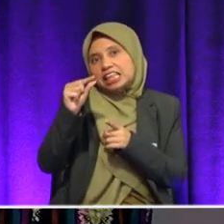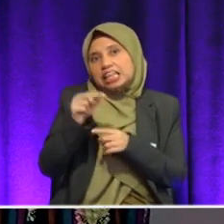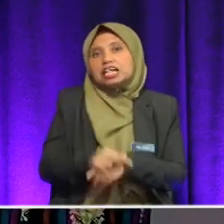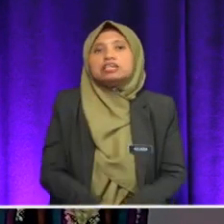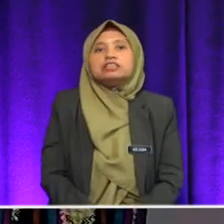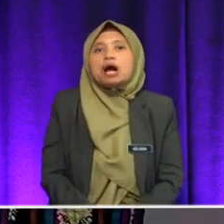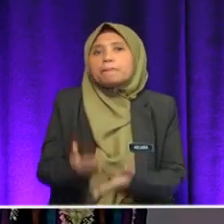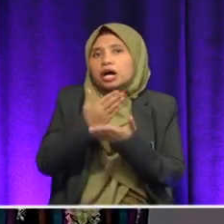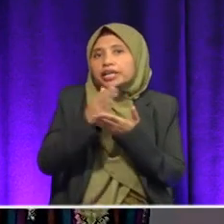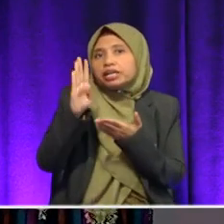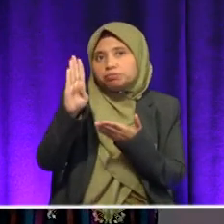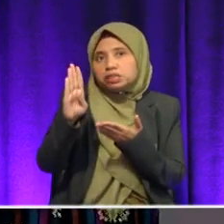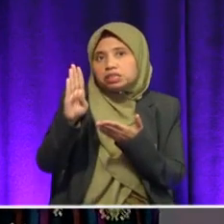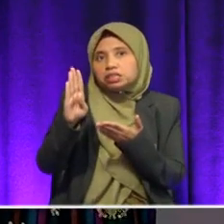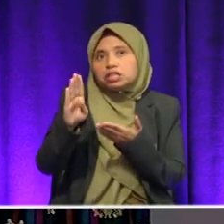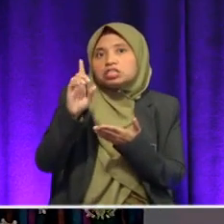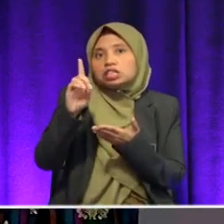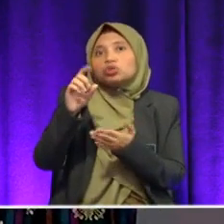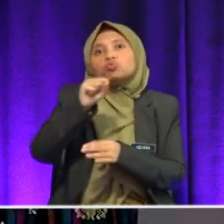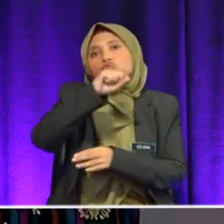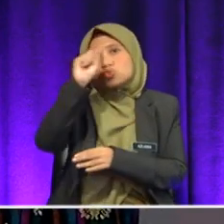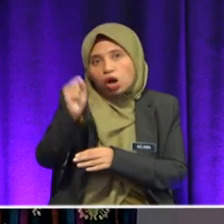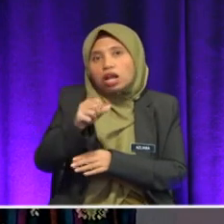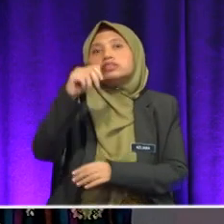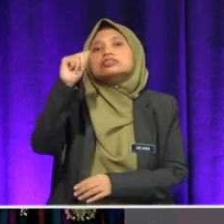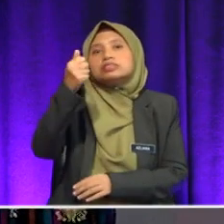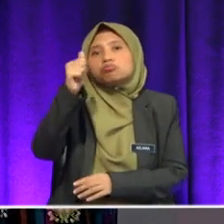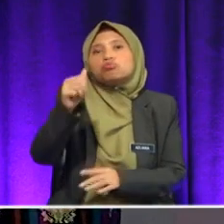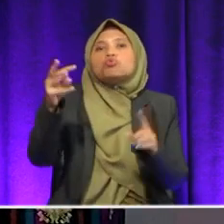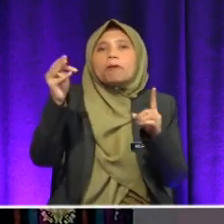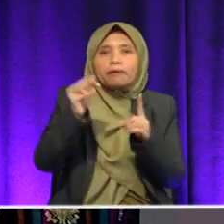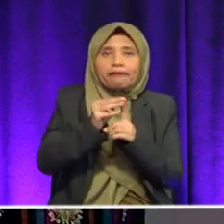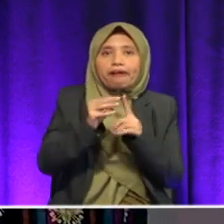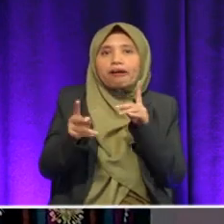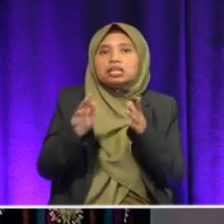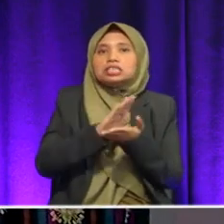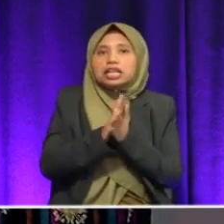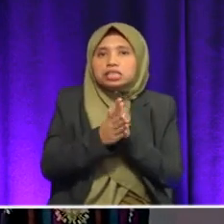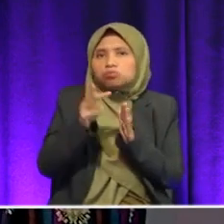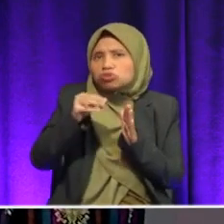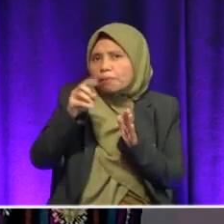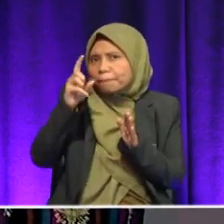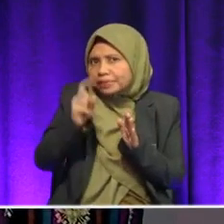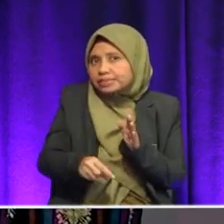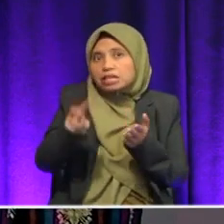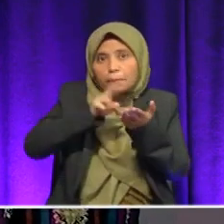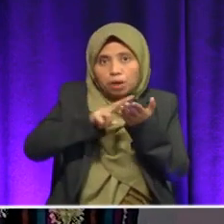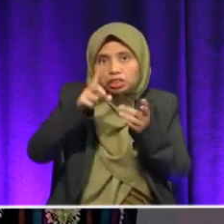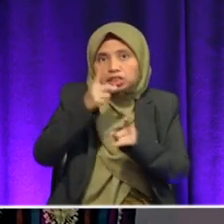bagian bini bagian adalah 10 markah jadi murid-murid ini baca betul